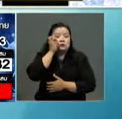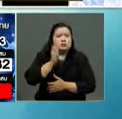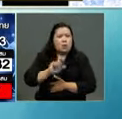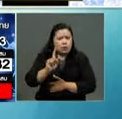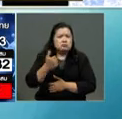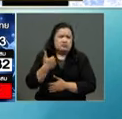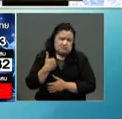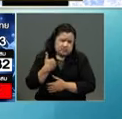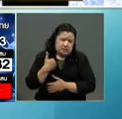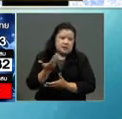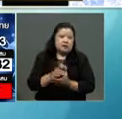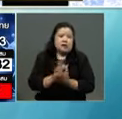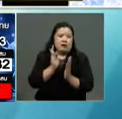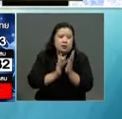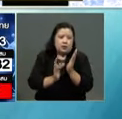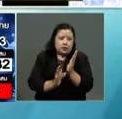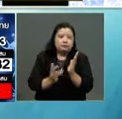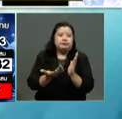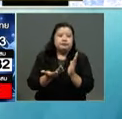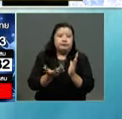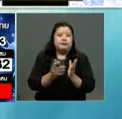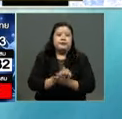อย่างเดียวนะครับซึ่งเป็นโทรศัพท์ส่วนใหญ่ของประเทศนะครับที่ใช้บบAndroid